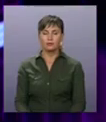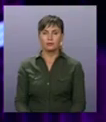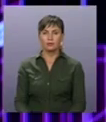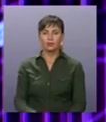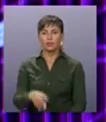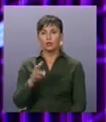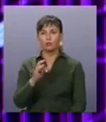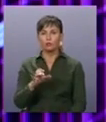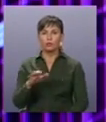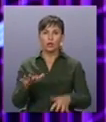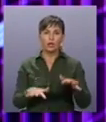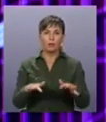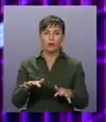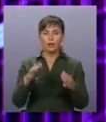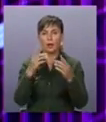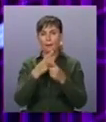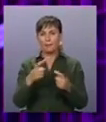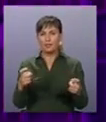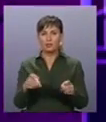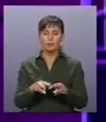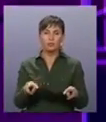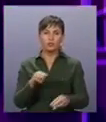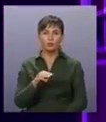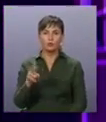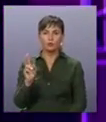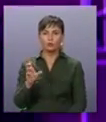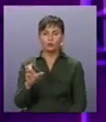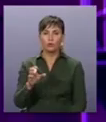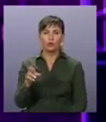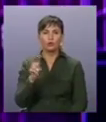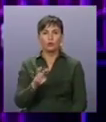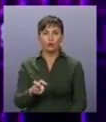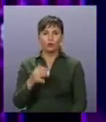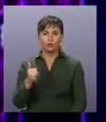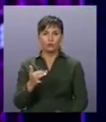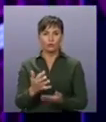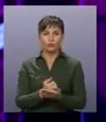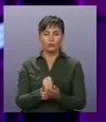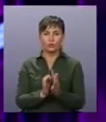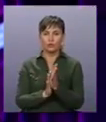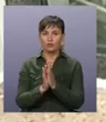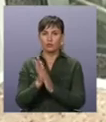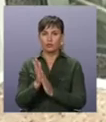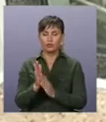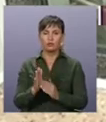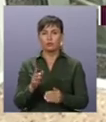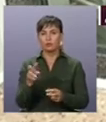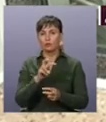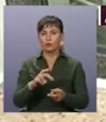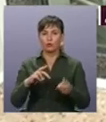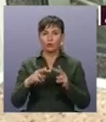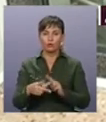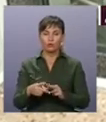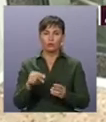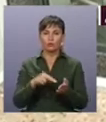Итак, курсовые колебания объяснил министр Тимур Сулейменов. Доллар сегодня усилил позиции на рынке в обменных пунктах страны. За